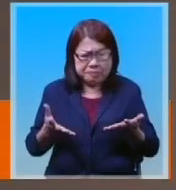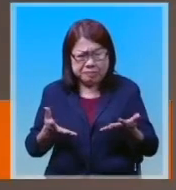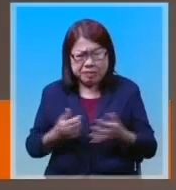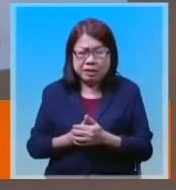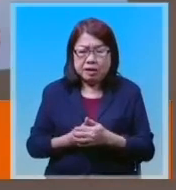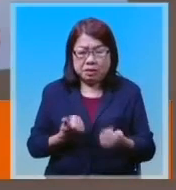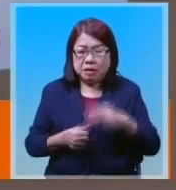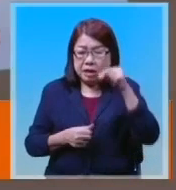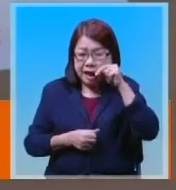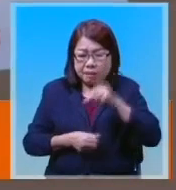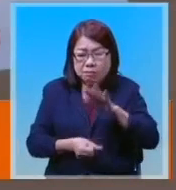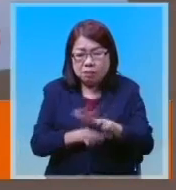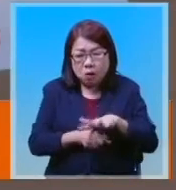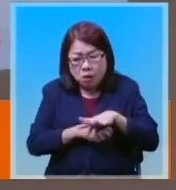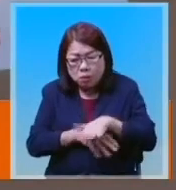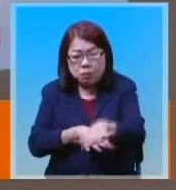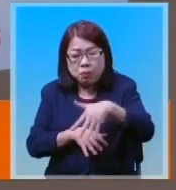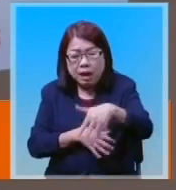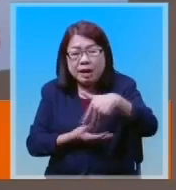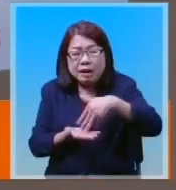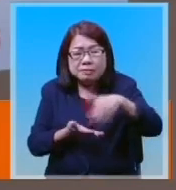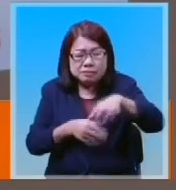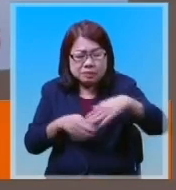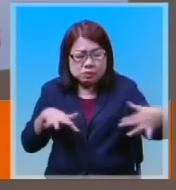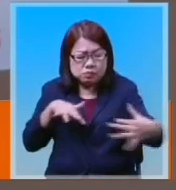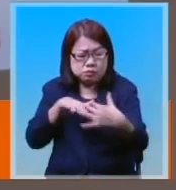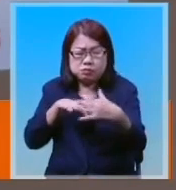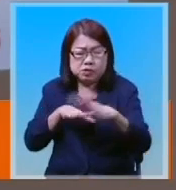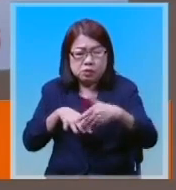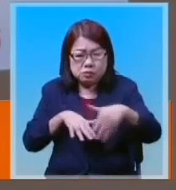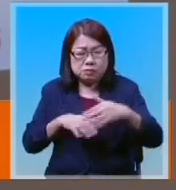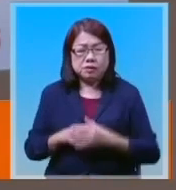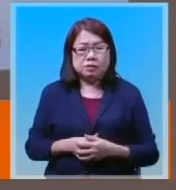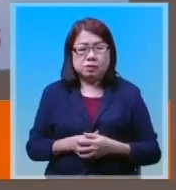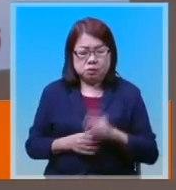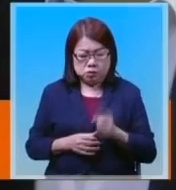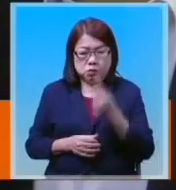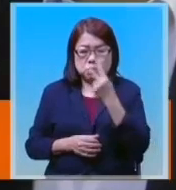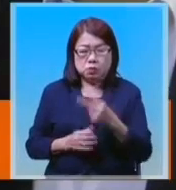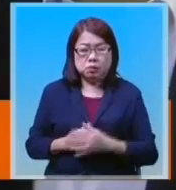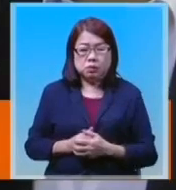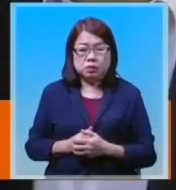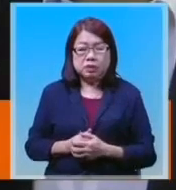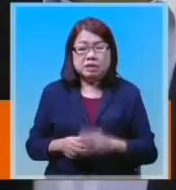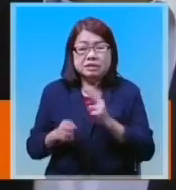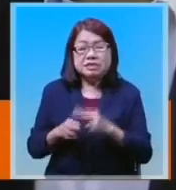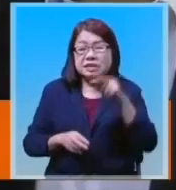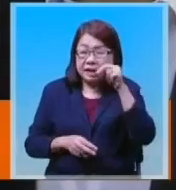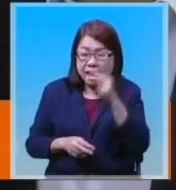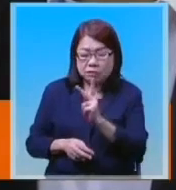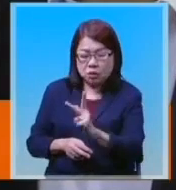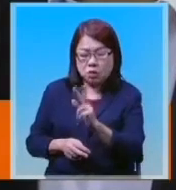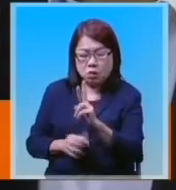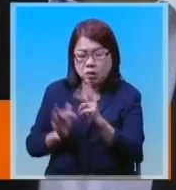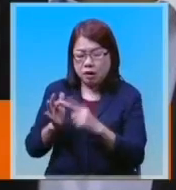เค็มซึ่งค่าความเค็มในแม่น้ำเจ้าพระยาถือว่าต้องเฝ้าระวังอย่างใกล้ชิด น้ำกร่อยหรือน้ำเค็มเนี่ยมันจะขึ้นมาเป็